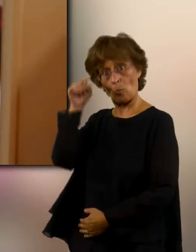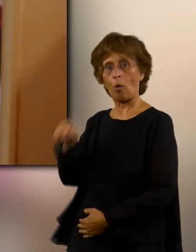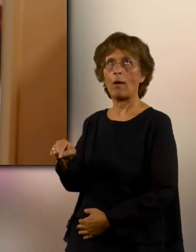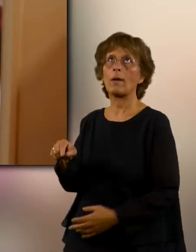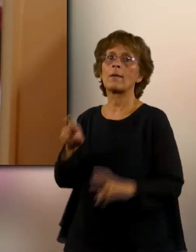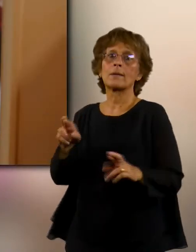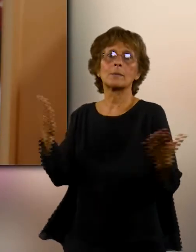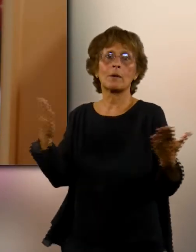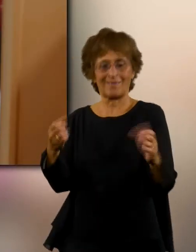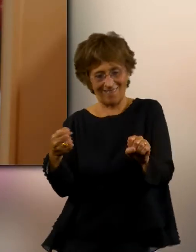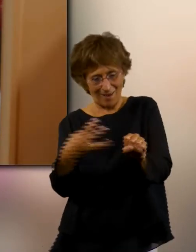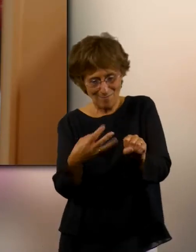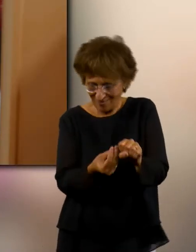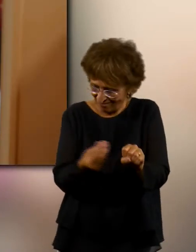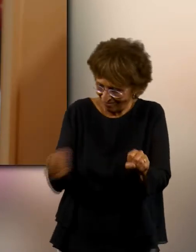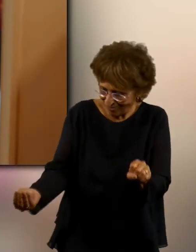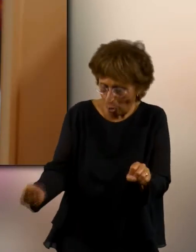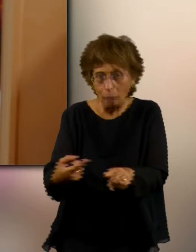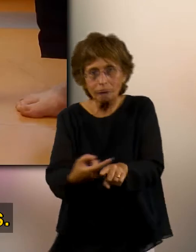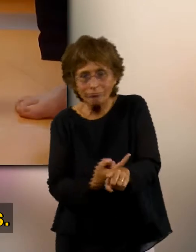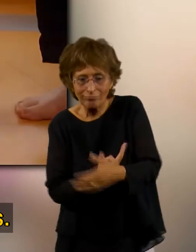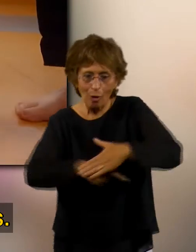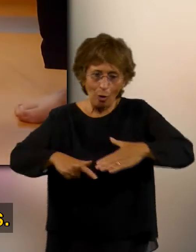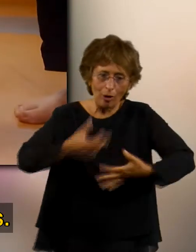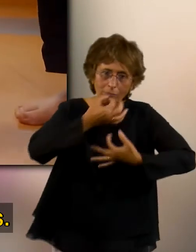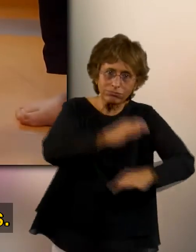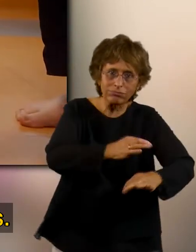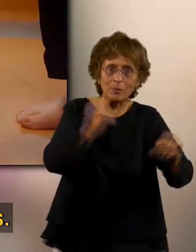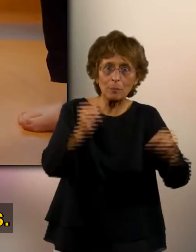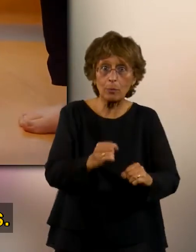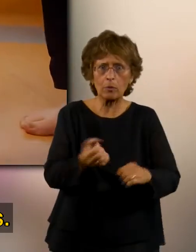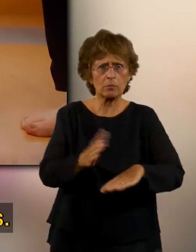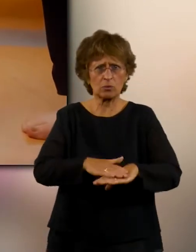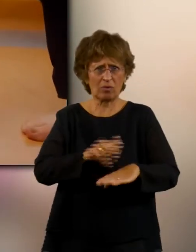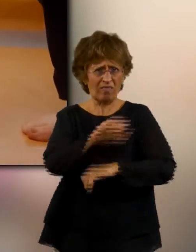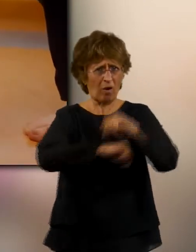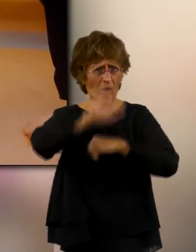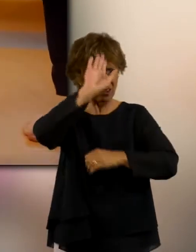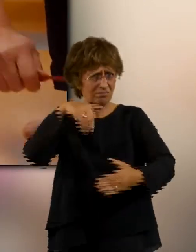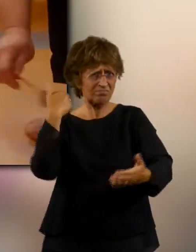petit à petit lui permettre de rentrer dans un langage oral et on va se donner les moyens.